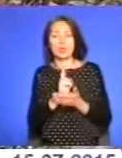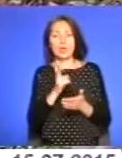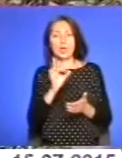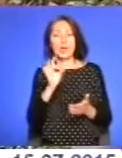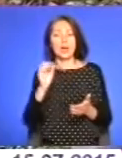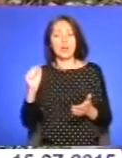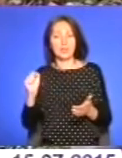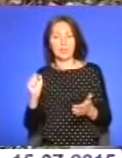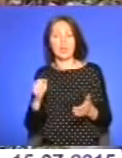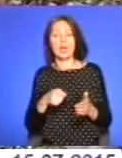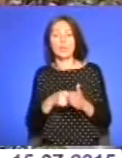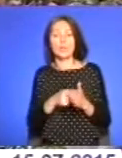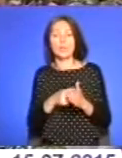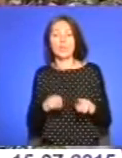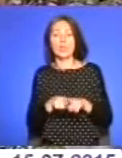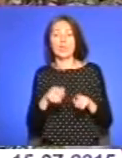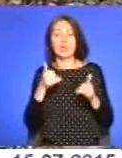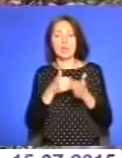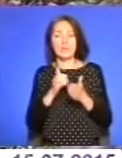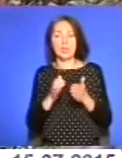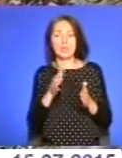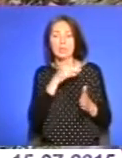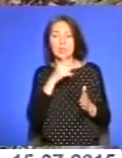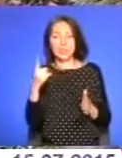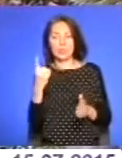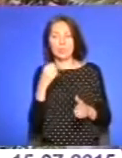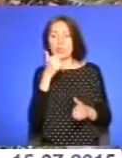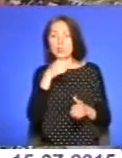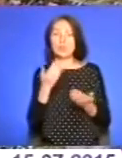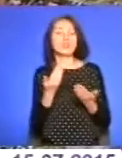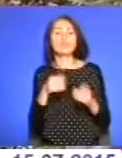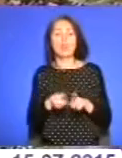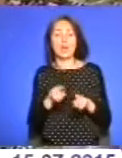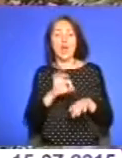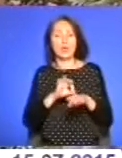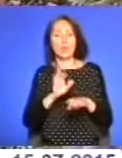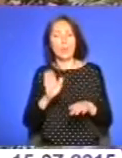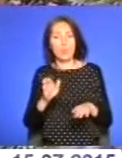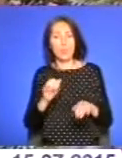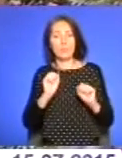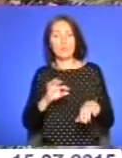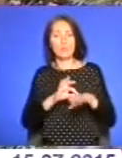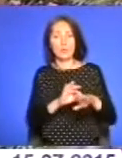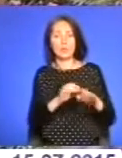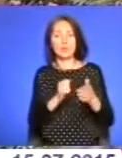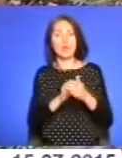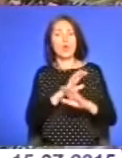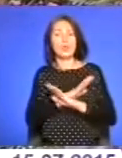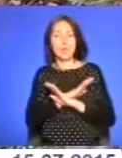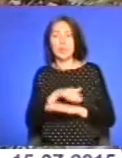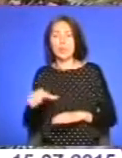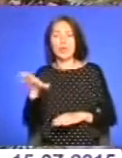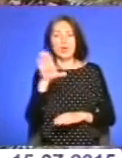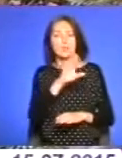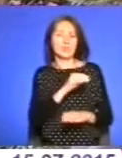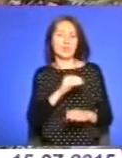їх загибелі встановлюється терміном 1 рік. Тобто, якщо така хвороба буде мати поширення, то вона може привести до загибелі всього